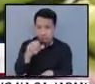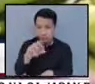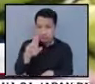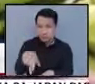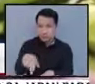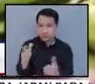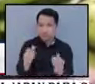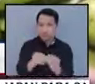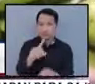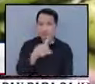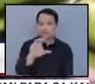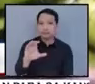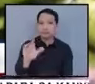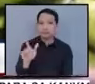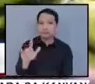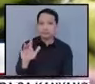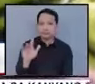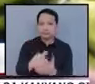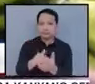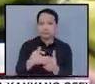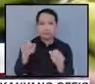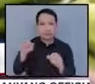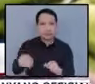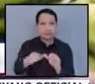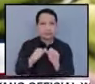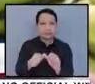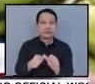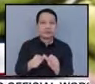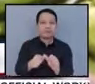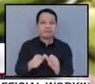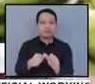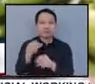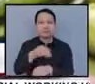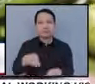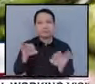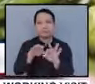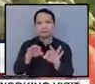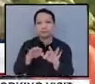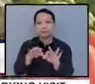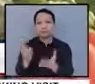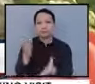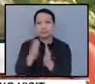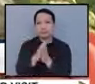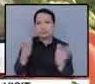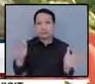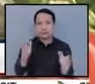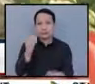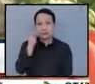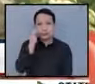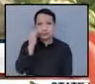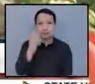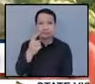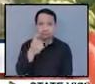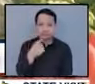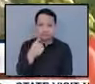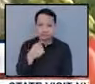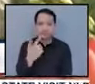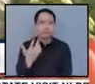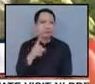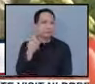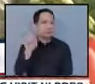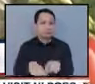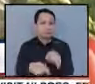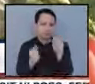125 pesos lang dapat ang presyo ng imported na medium at malalaking punang sibuyas. Pero hindi daw ito kayang sundin ng